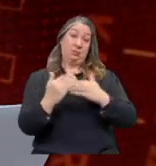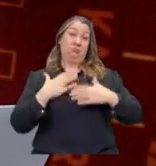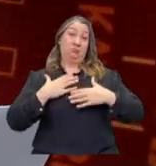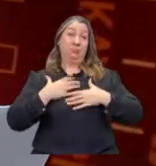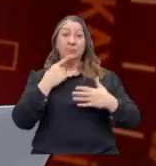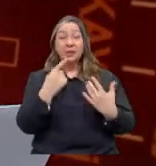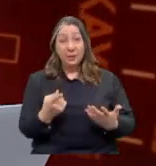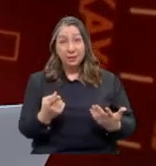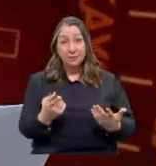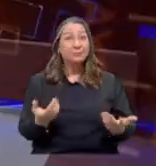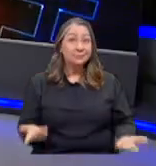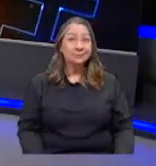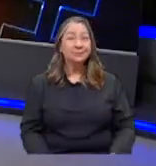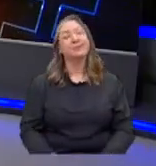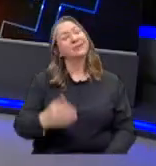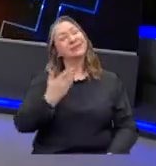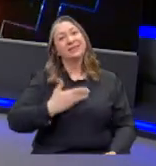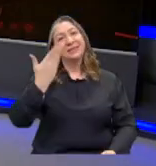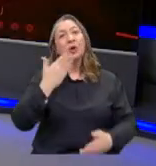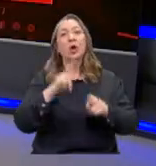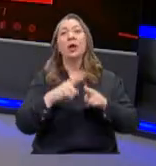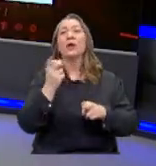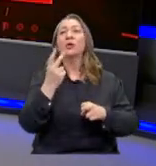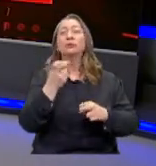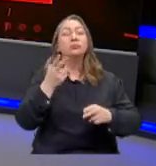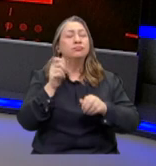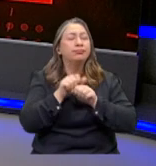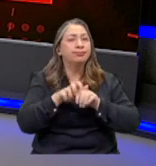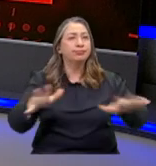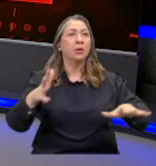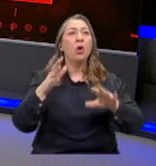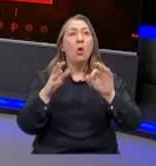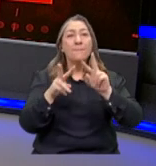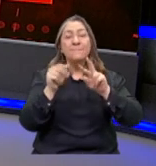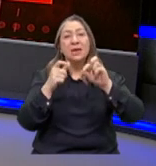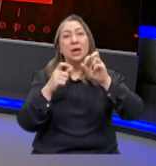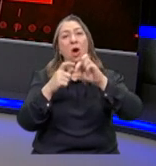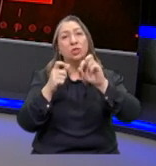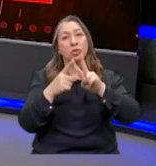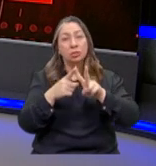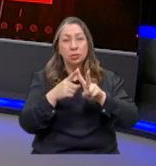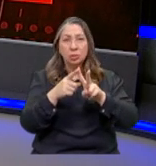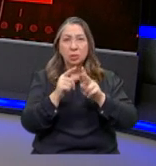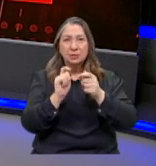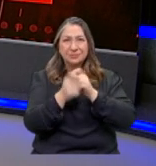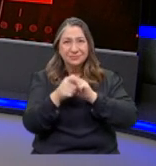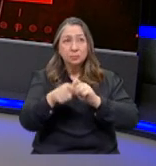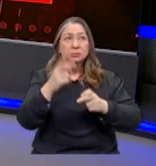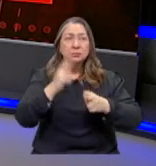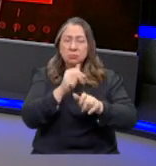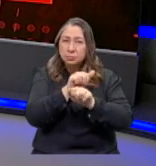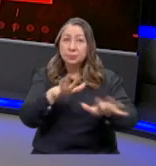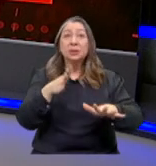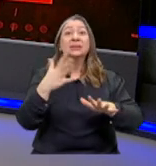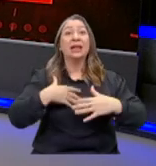demek ki. Sayın seyirciler, koronavirüs hız kesmiyor. Omikron varyantı çok hızlı yayılıyor. Sağlık Bakanı'ndan bu